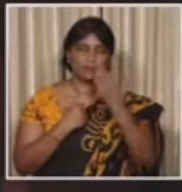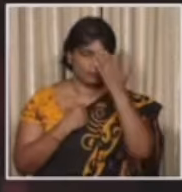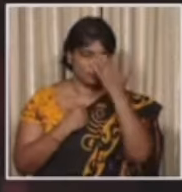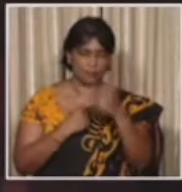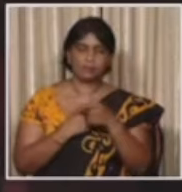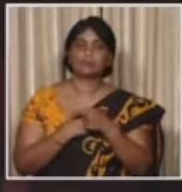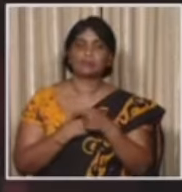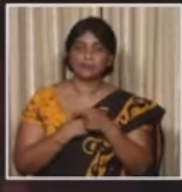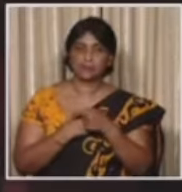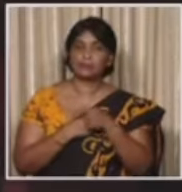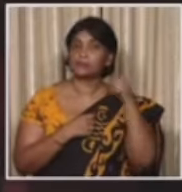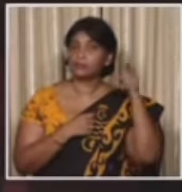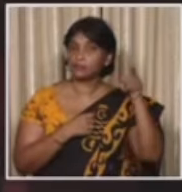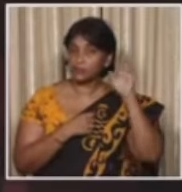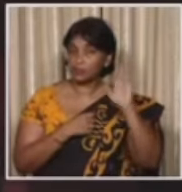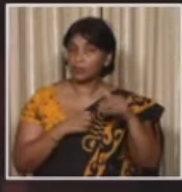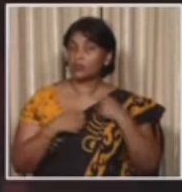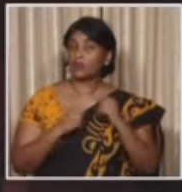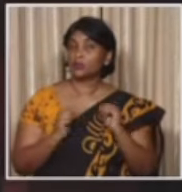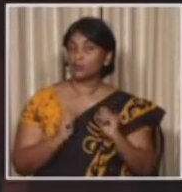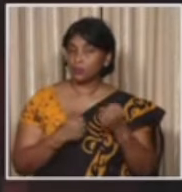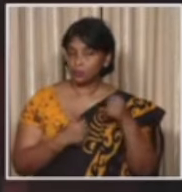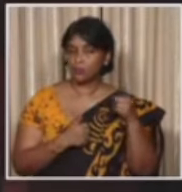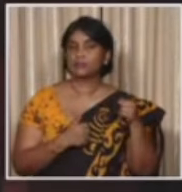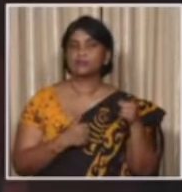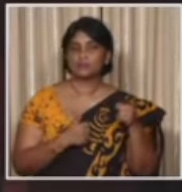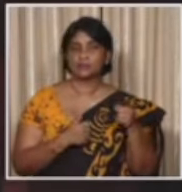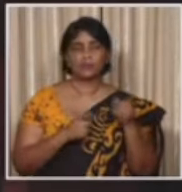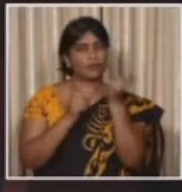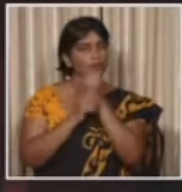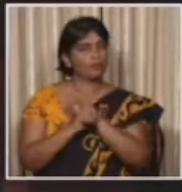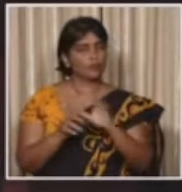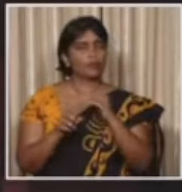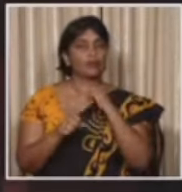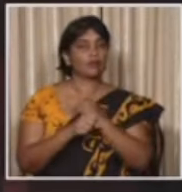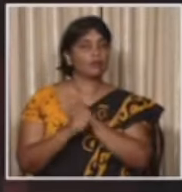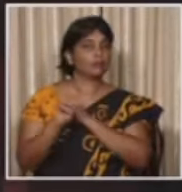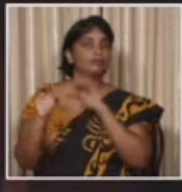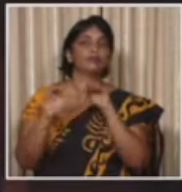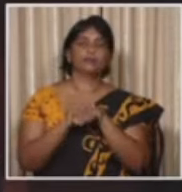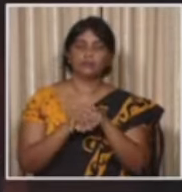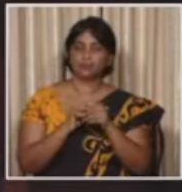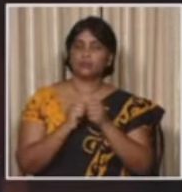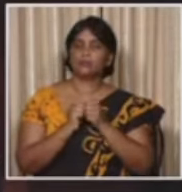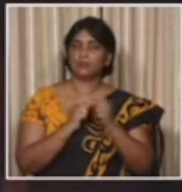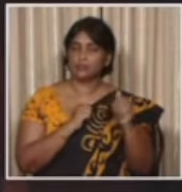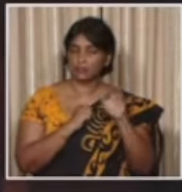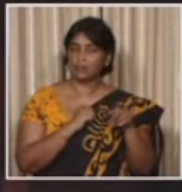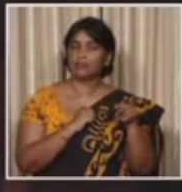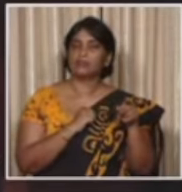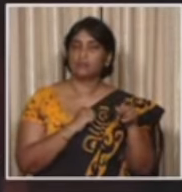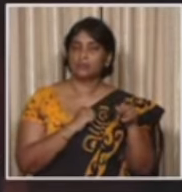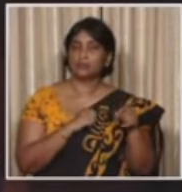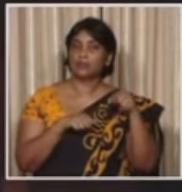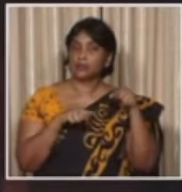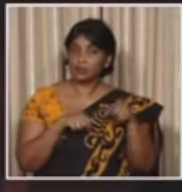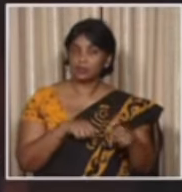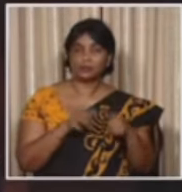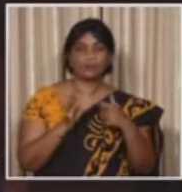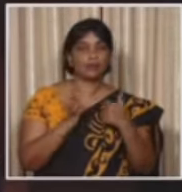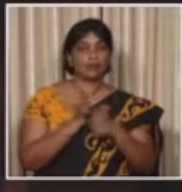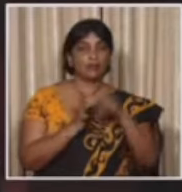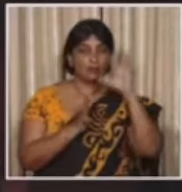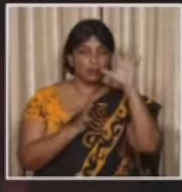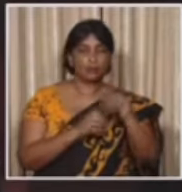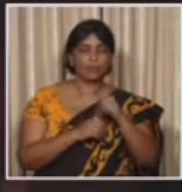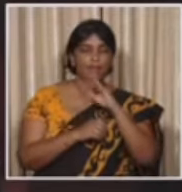කරලා එතුමන්ලා දරන උත්සාහයට ඍජු රාජ්‍ය මැදිහත් වීමක් ක්‍රියාත්මක කරලා අද මේ පනත ගෙනීම